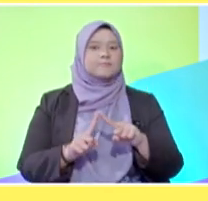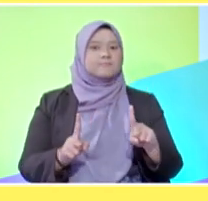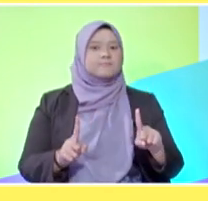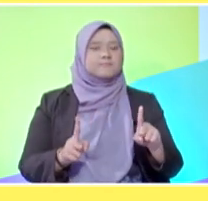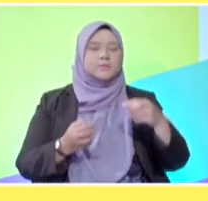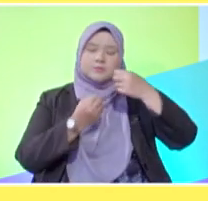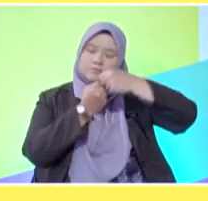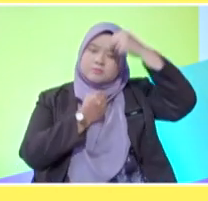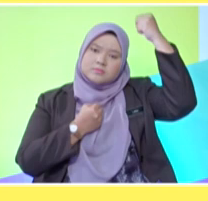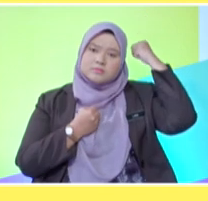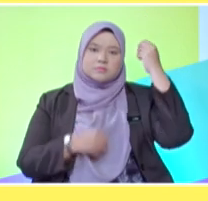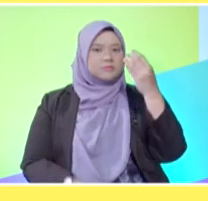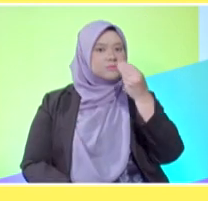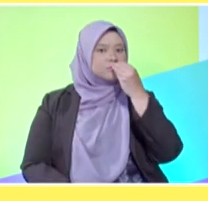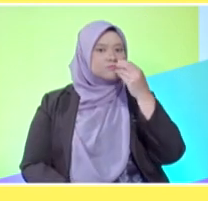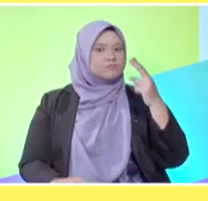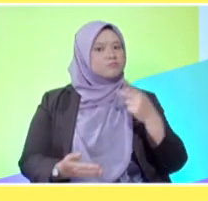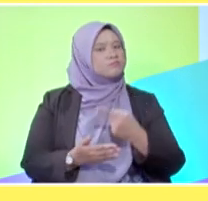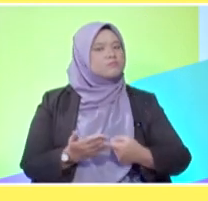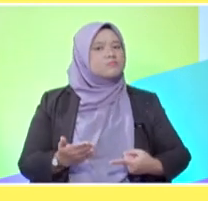dan di kepala